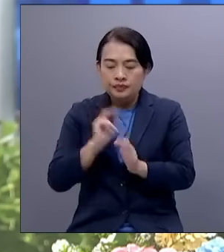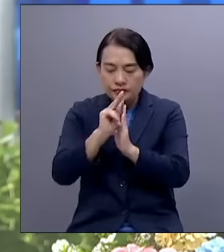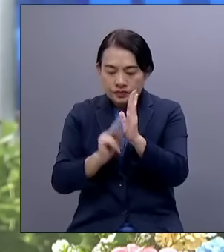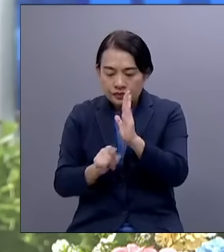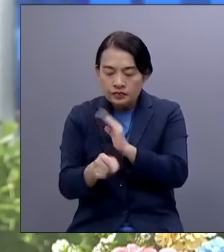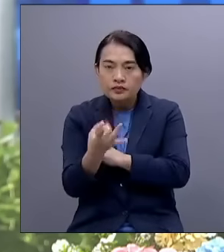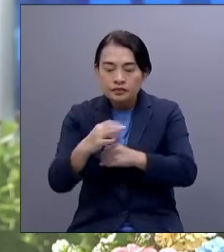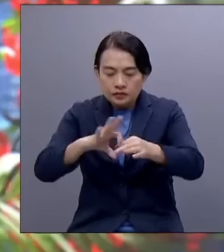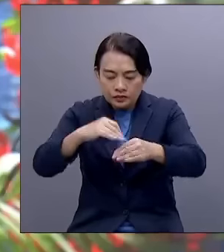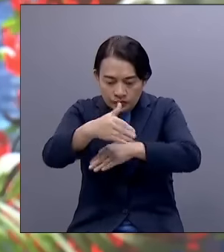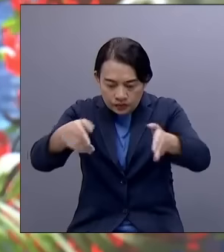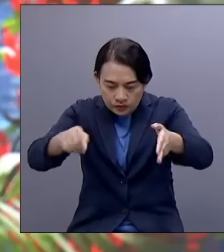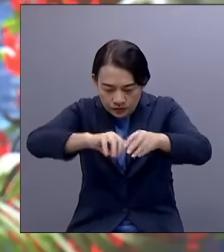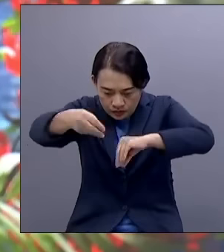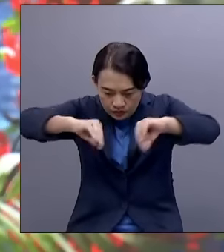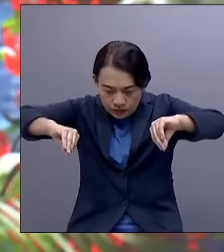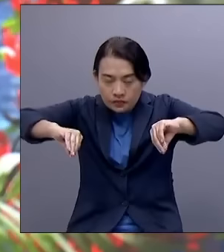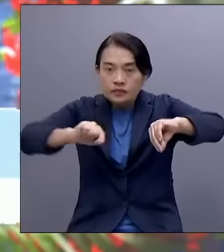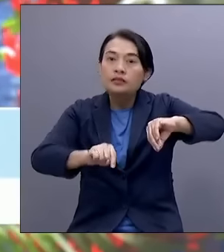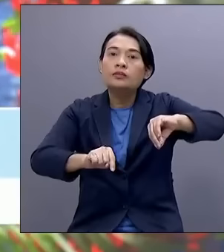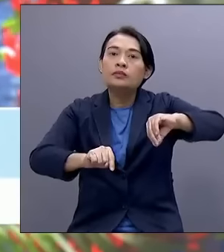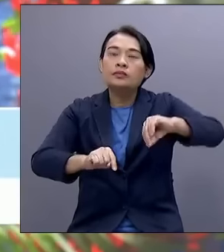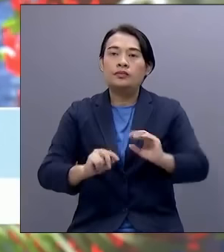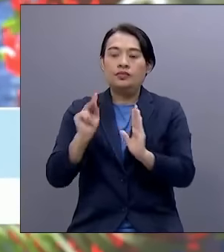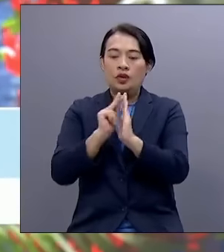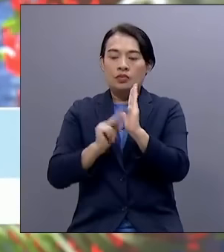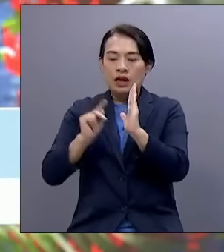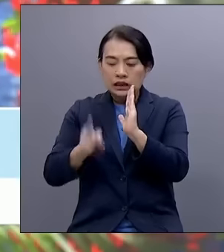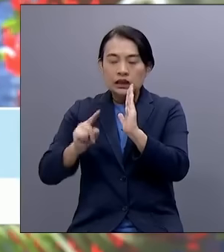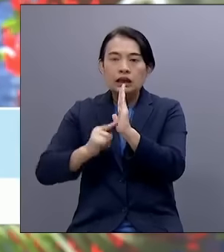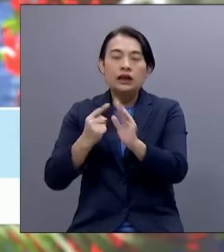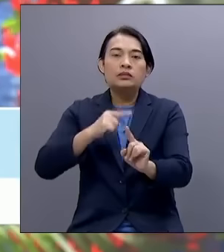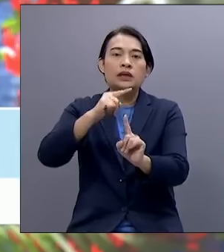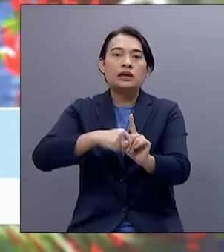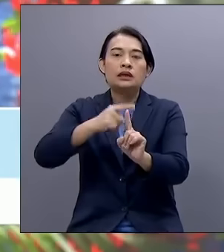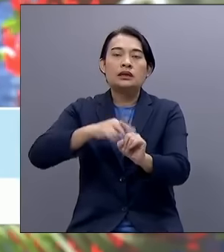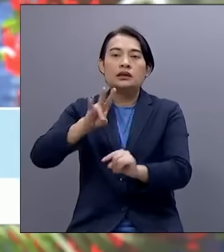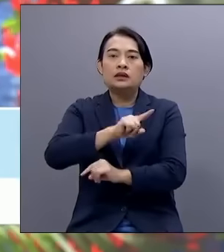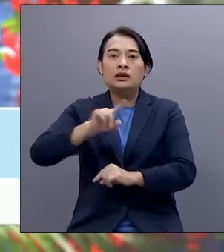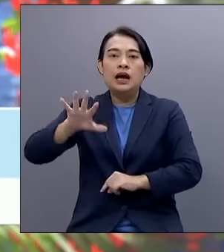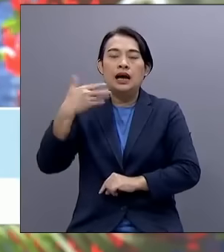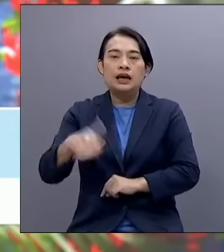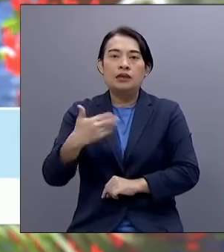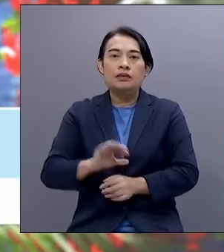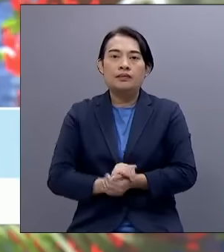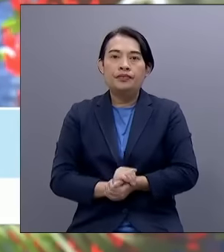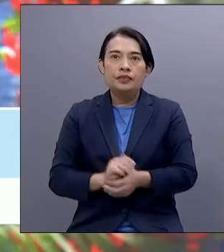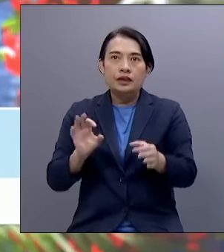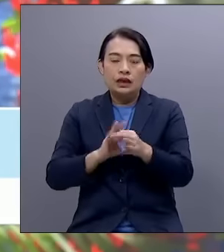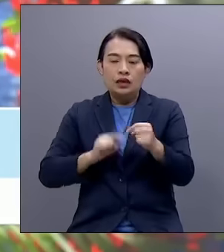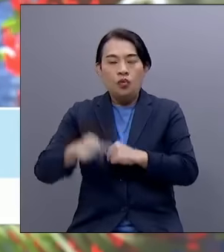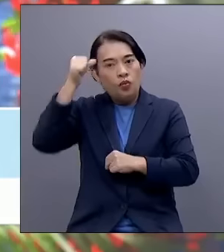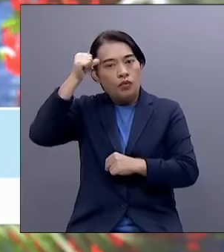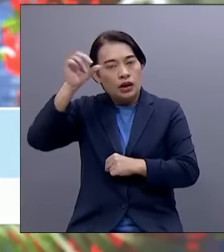ไปกระเทือนกับของเดิมบ้างมฮะจริงๆต้องบอกว่ากฎหมายมันออกตั้งแต่วันที่ 5กรกฎาคมแล้วแต่เพียงแต่บอกว่าให้มีผลบังคับใช้ภายใน 90